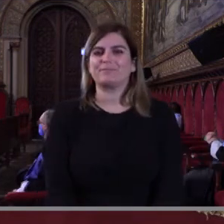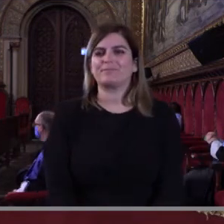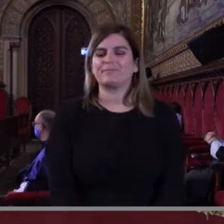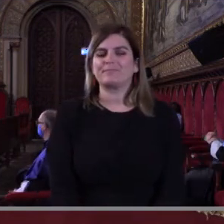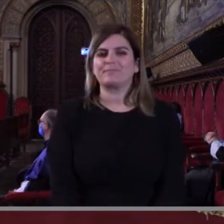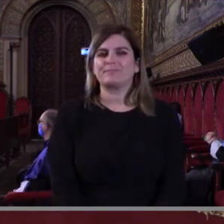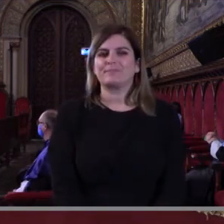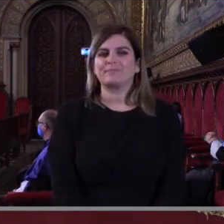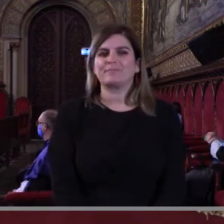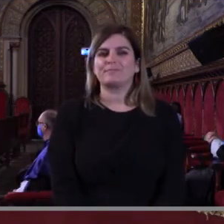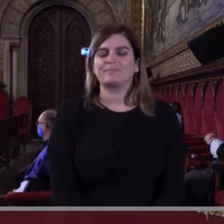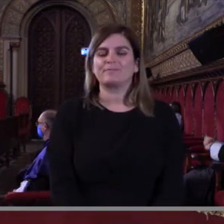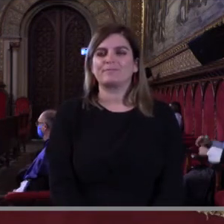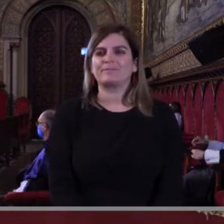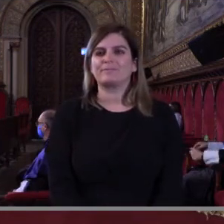Sisplau.